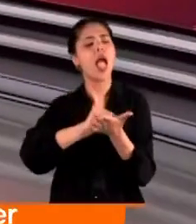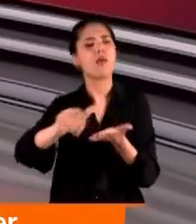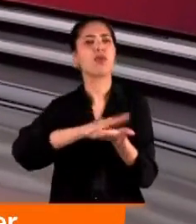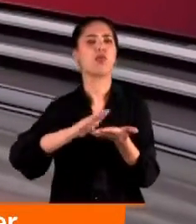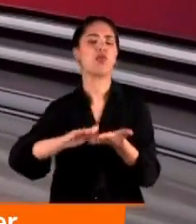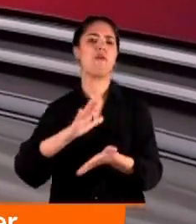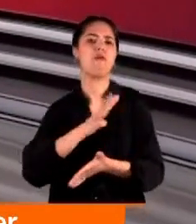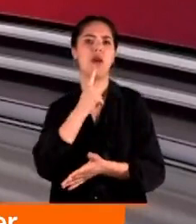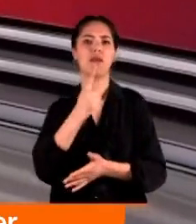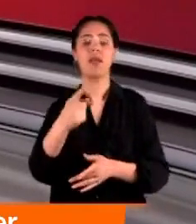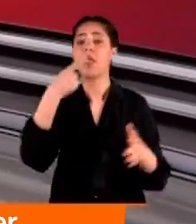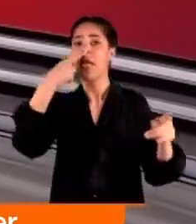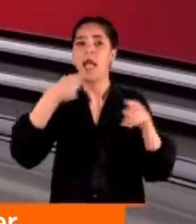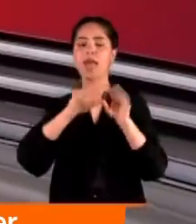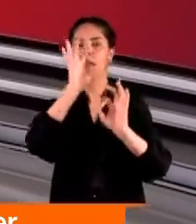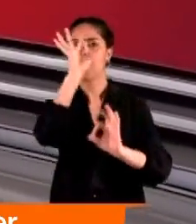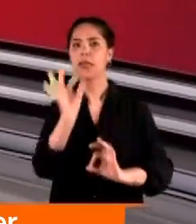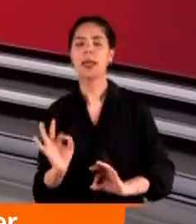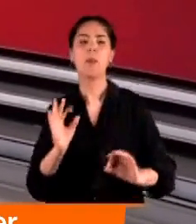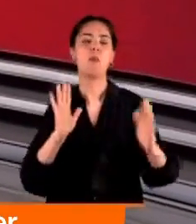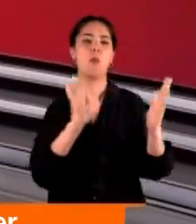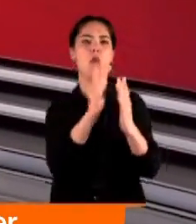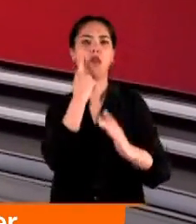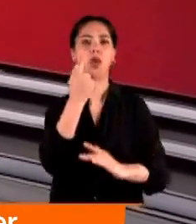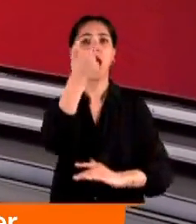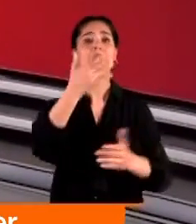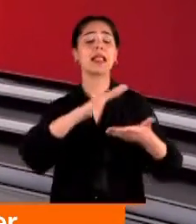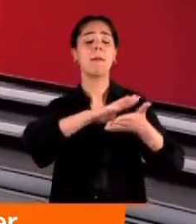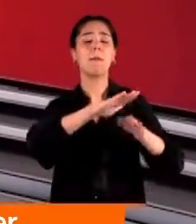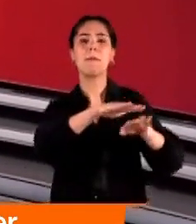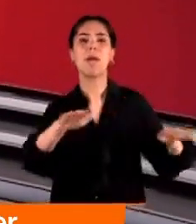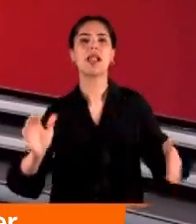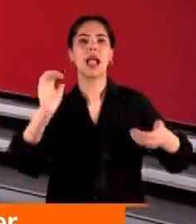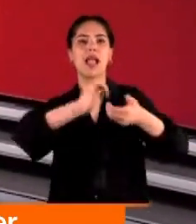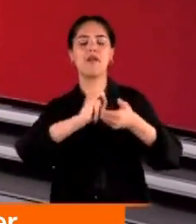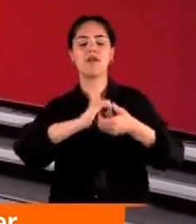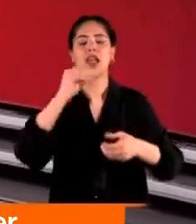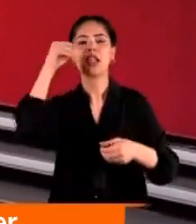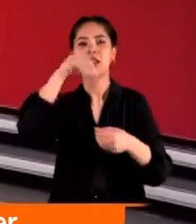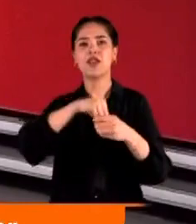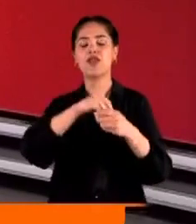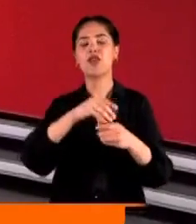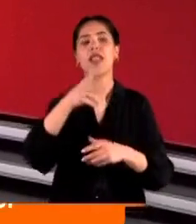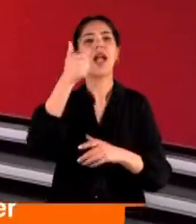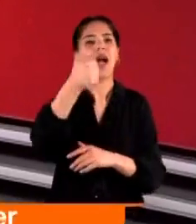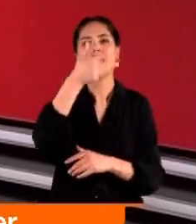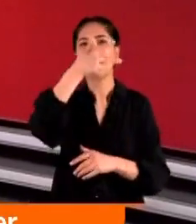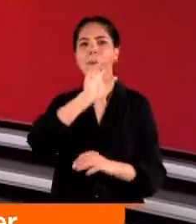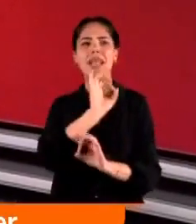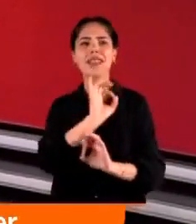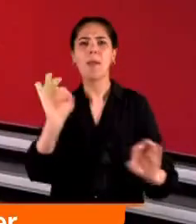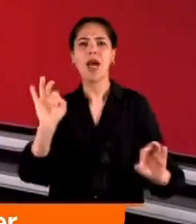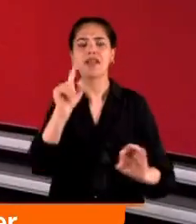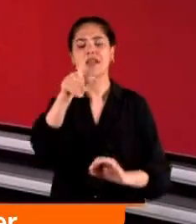kurdu. Hedefinde ise muhalefet vardı. Altılı Masa ittifakı için altı benzemez ifadesini kullandı. ATV Haber